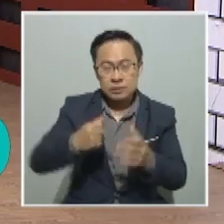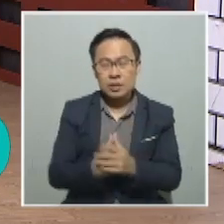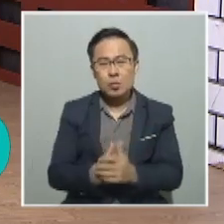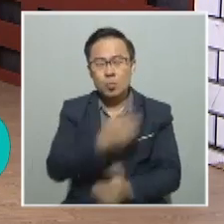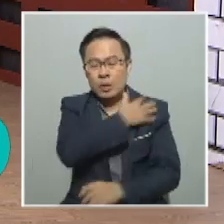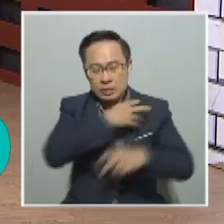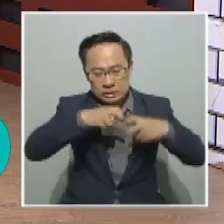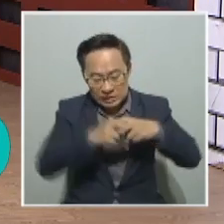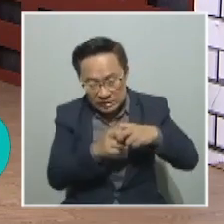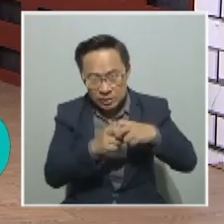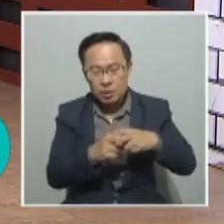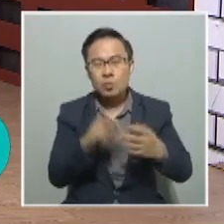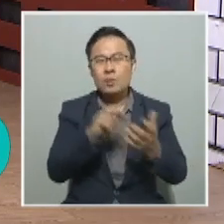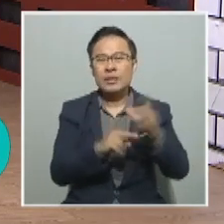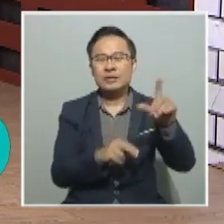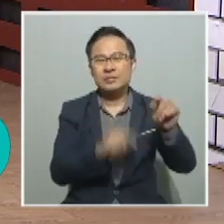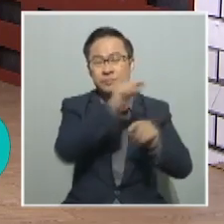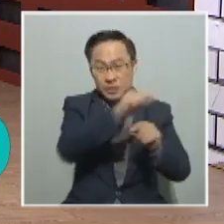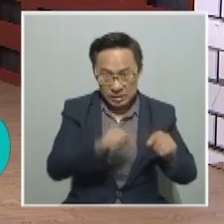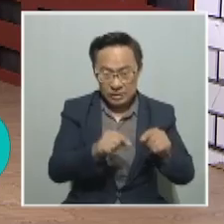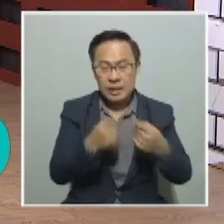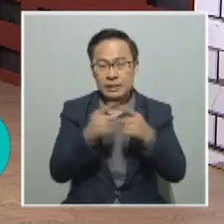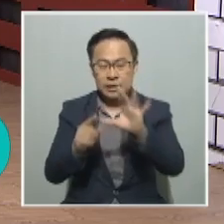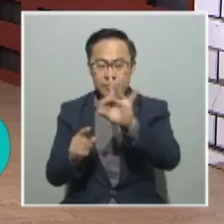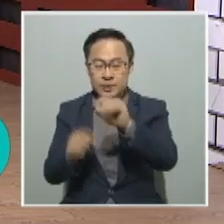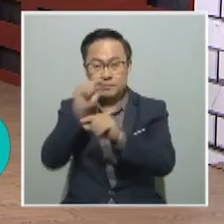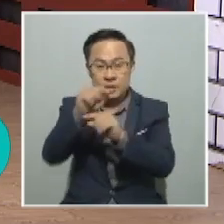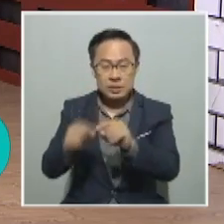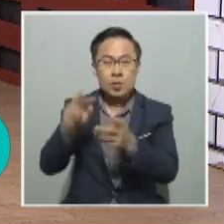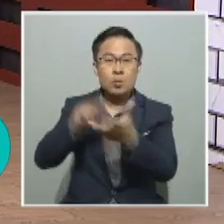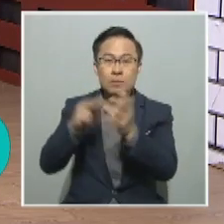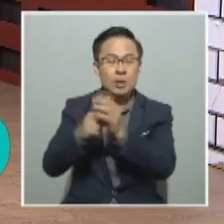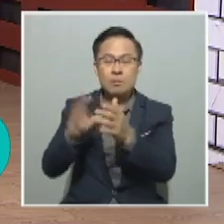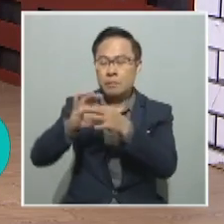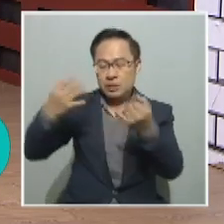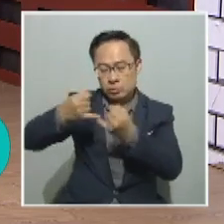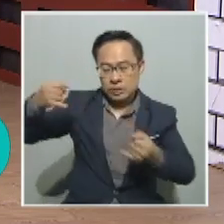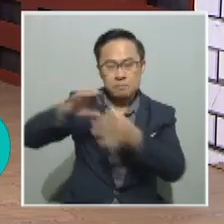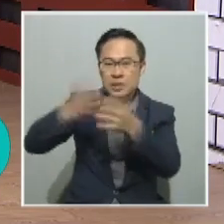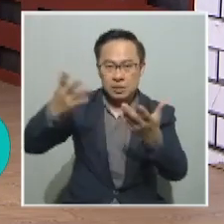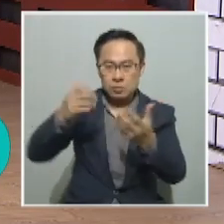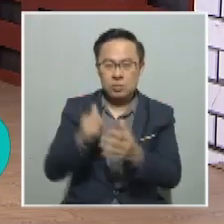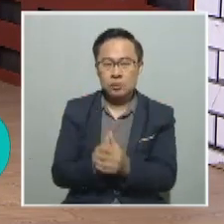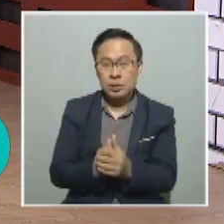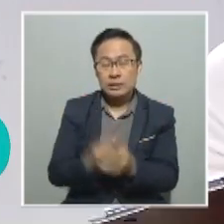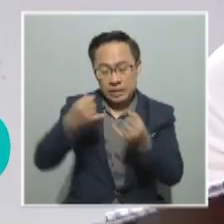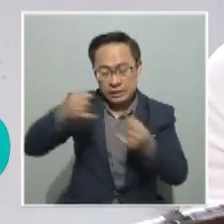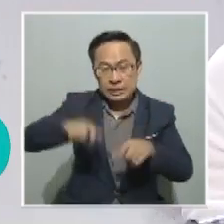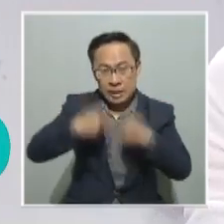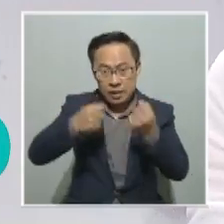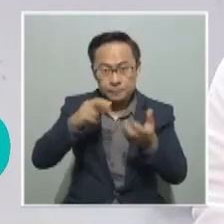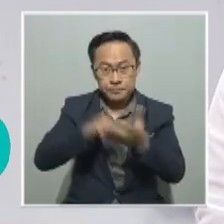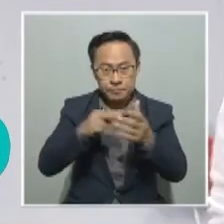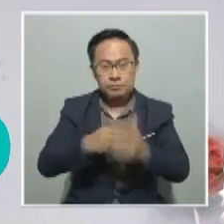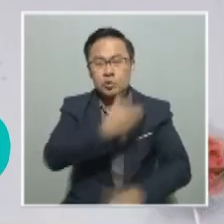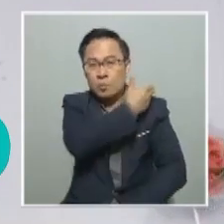แค่ 20% แปลว่าอีก 80% ที่เหลือส่วนใหญ่เป็นไหล่ติดของเขาเอง เป็นอยู่แล้ว ซึ่งถ้าเป็นเอ็นขาดเราต้องผ่าตัดแต่ถ้าเป็นไหล่ติด